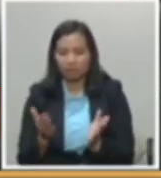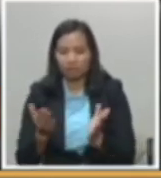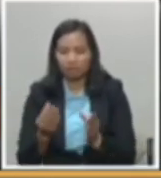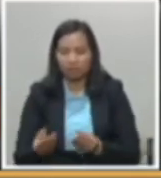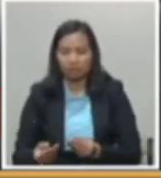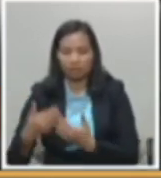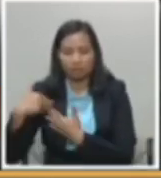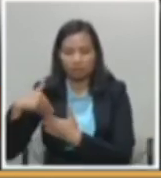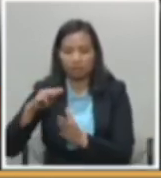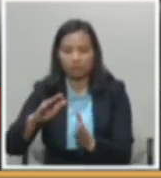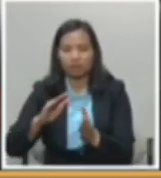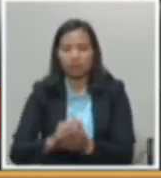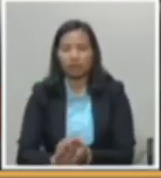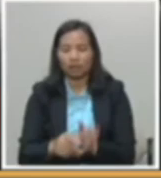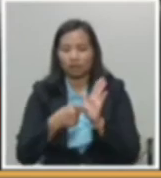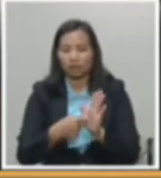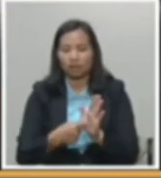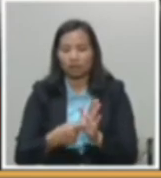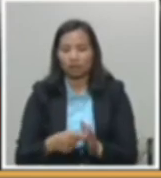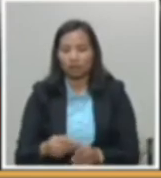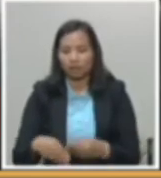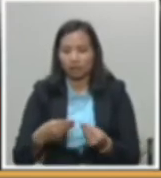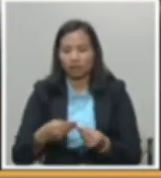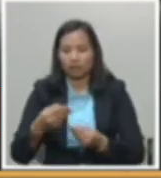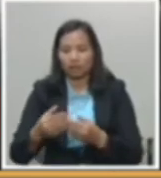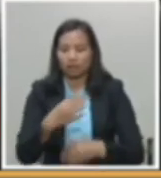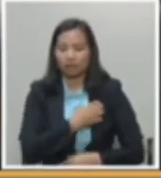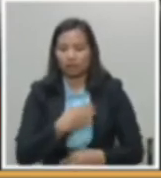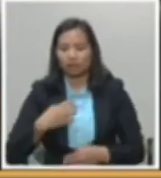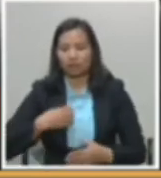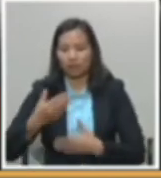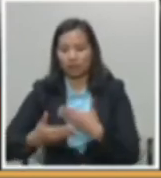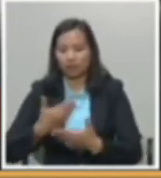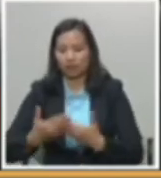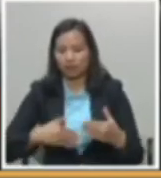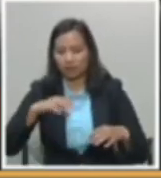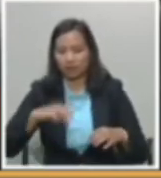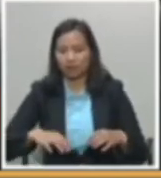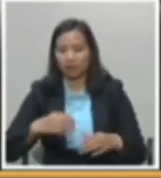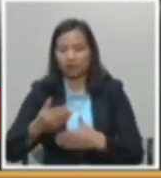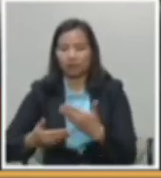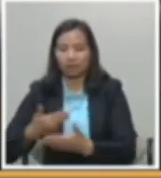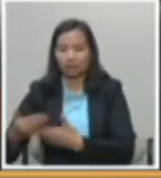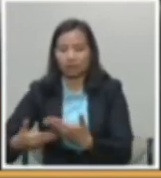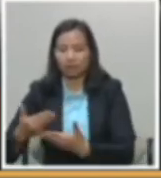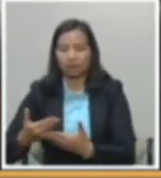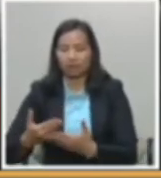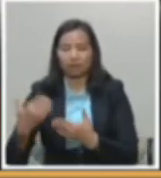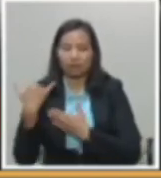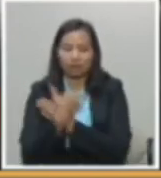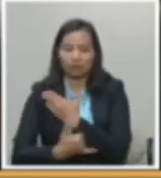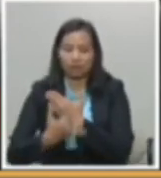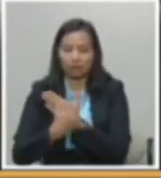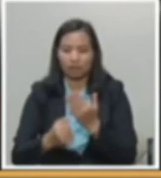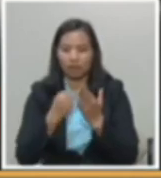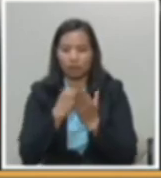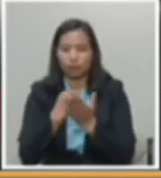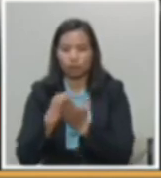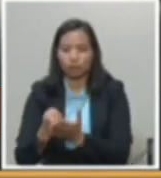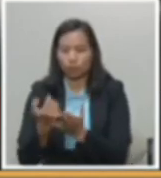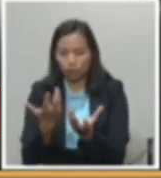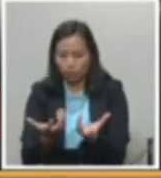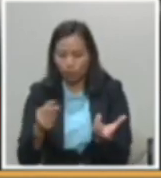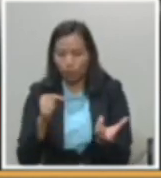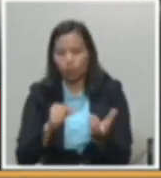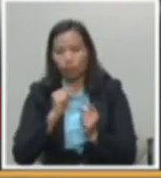ออกอย่างเช่นการจะให้ทูตพาณิชย์ที่ประจำอยู่ตามสำนักงานส่งเสริมการค้าในต่างประเทศช่วยโปรโมทช่วย